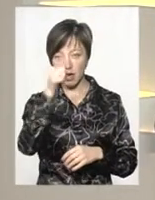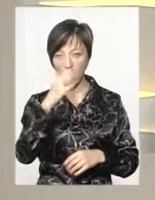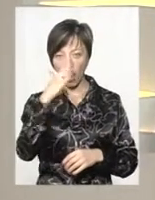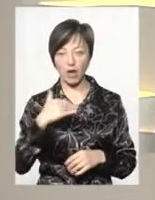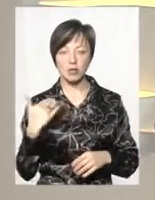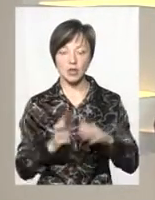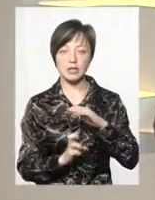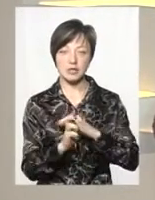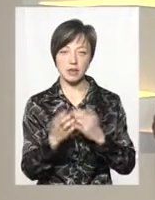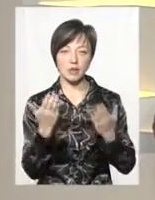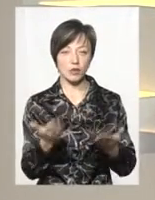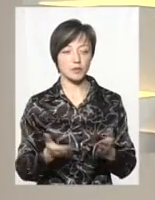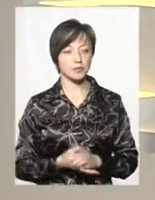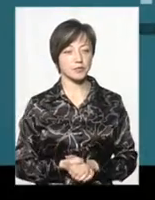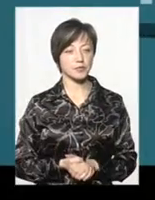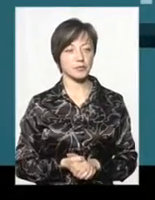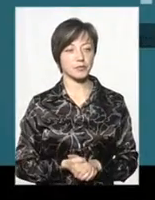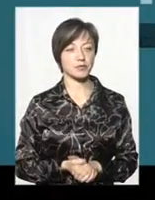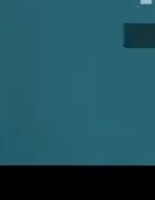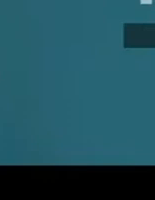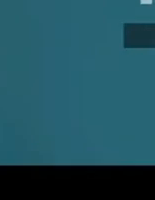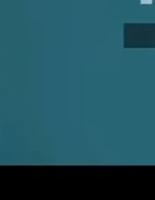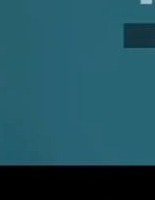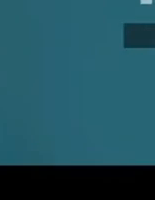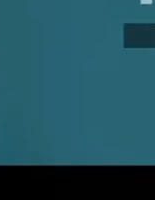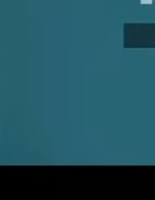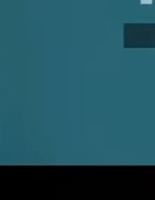що сказав отець Іван Данкевич.